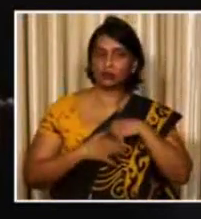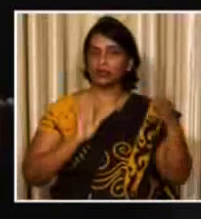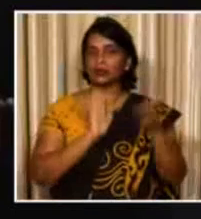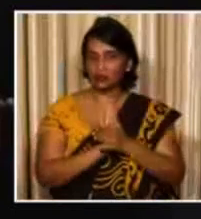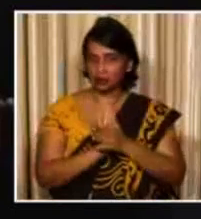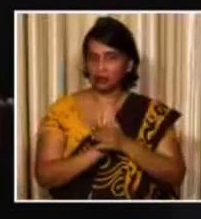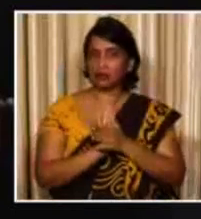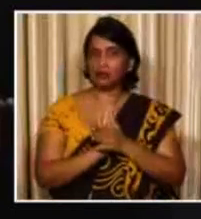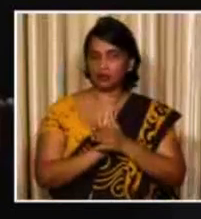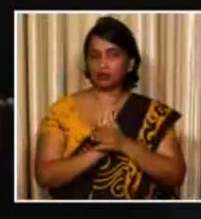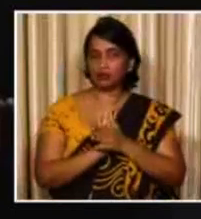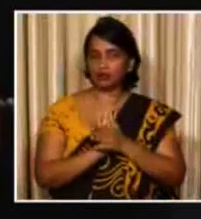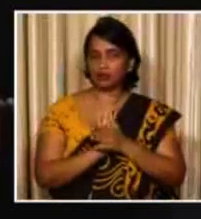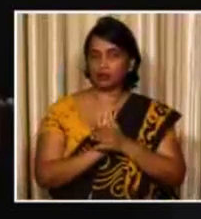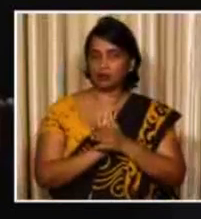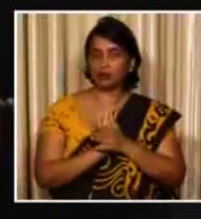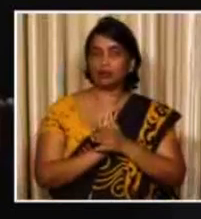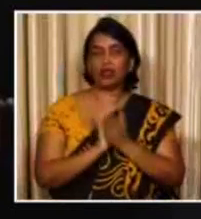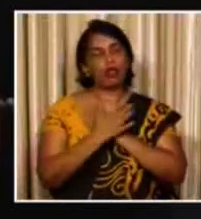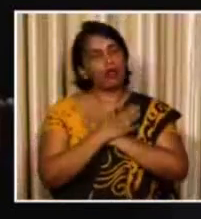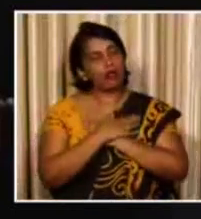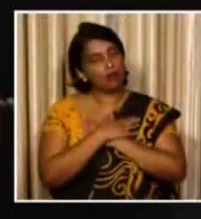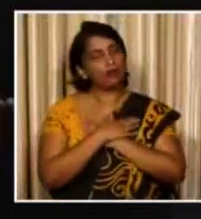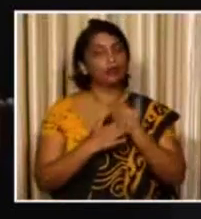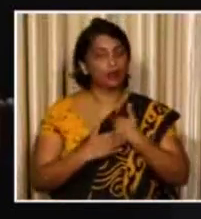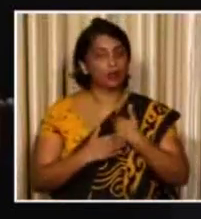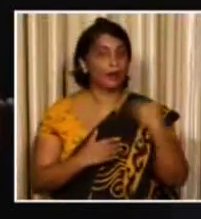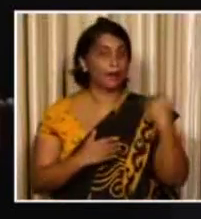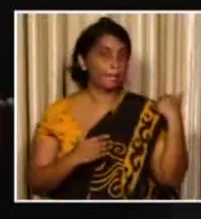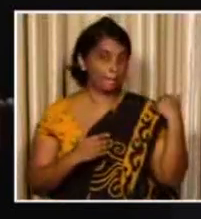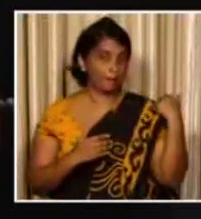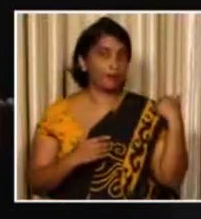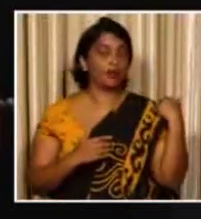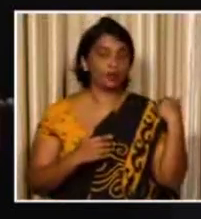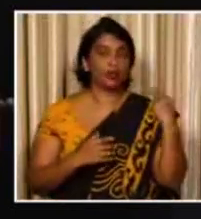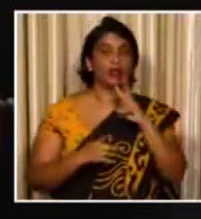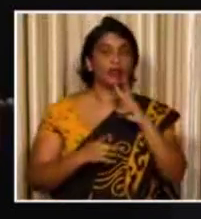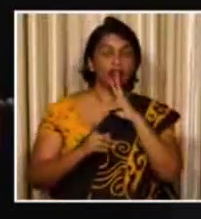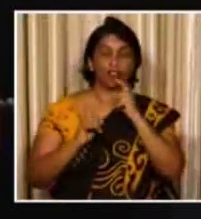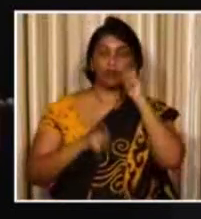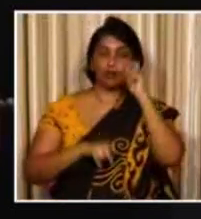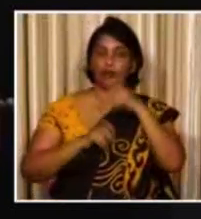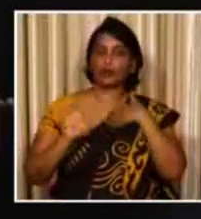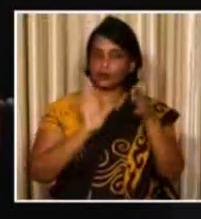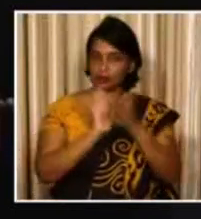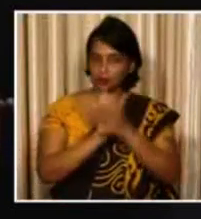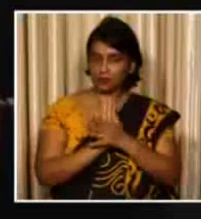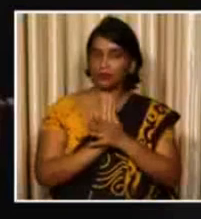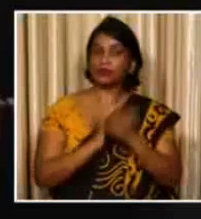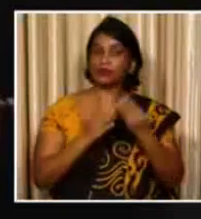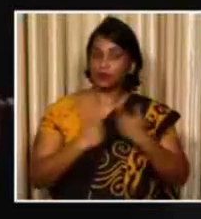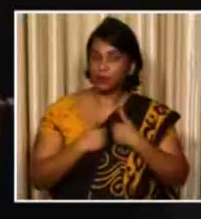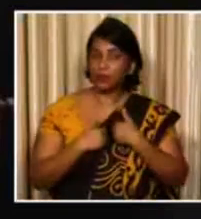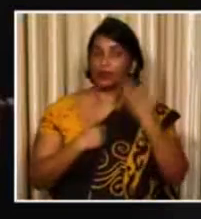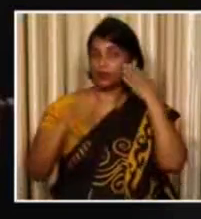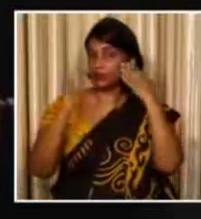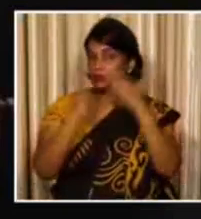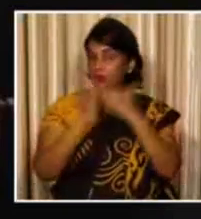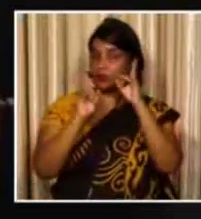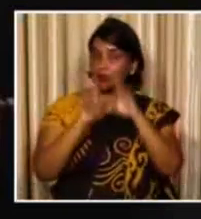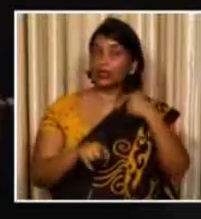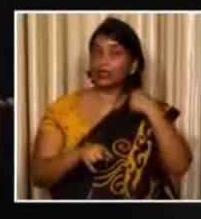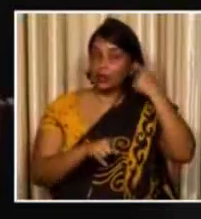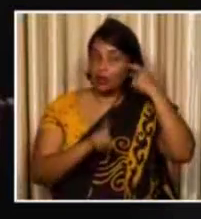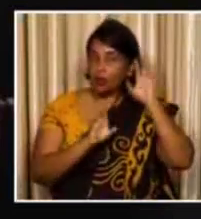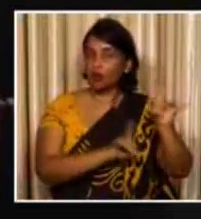സഹസംബന്ധതാവയാക് ആദരയൻ തമൈ മകേ സഹോദരയ സഹ രത്നപുര ജനതാവതര തിബുണി. മകേ ദർശനയത് മാ